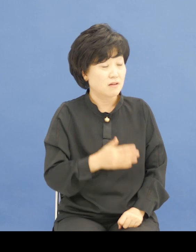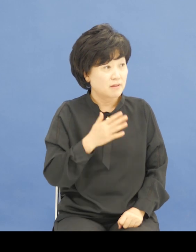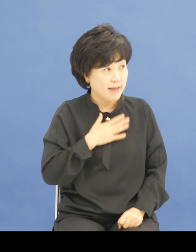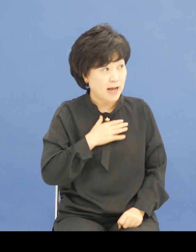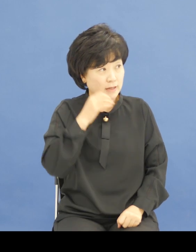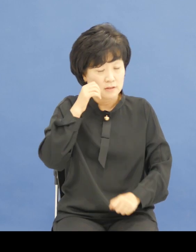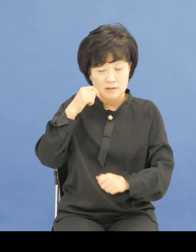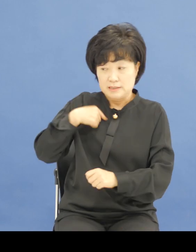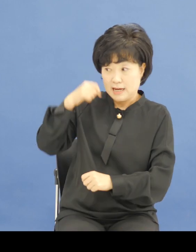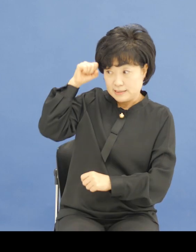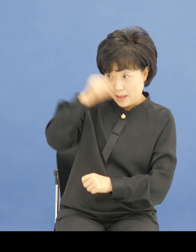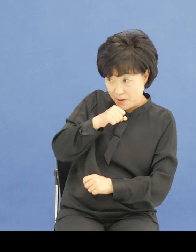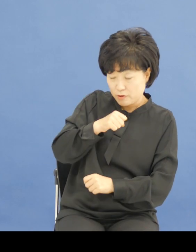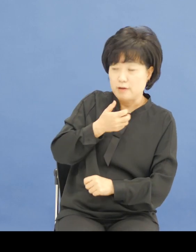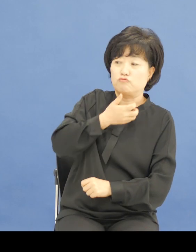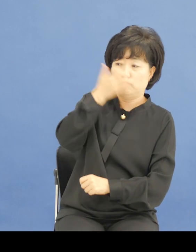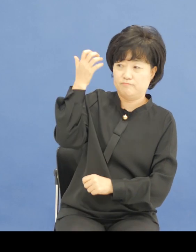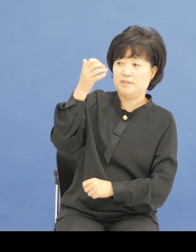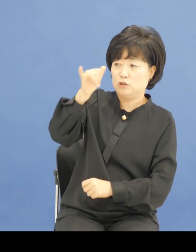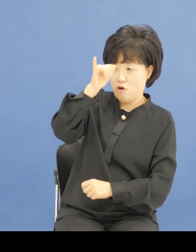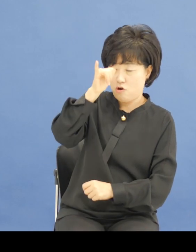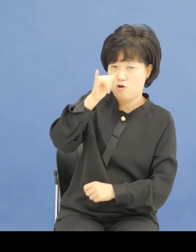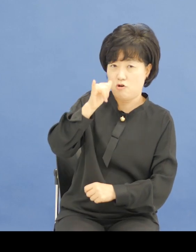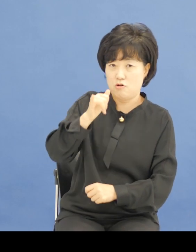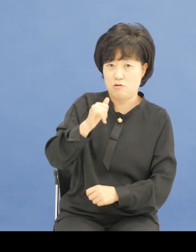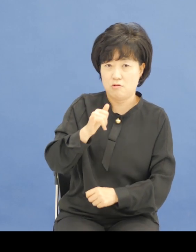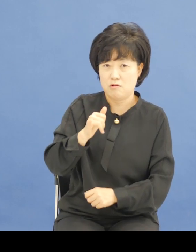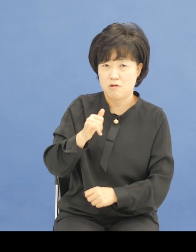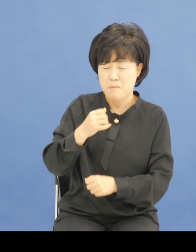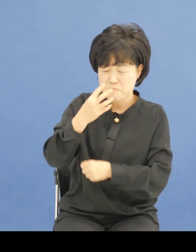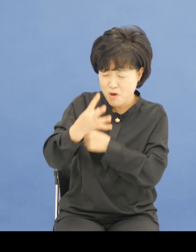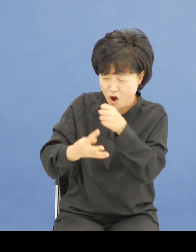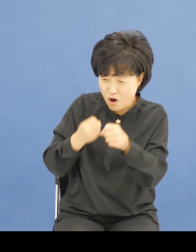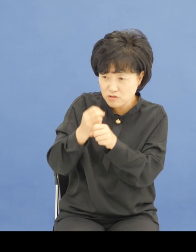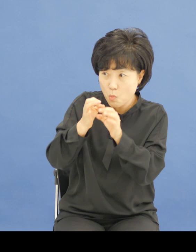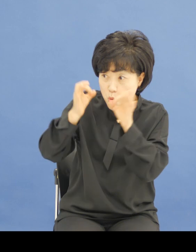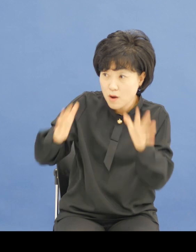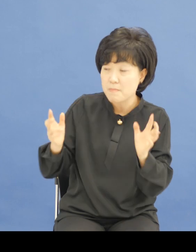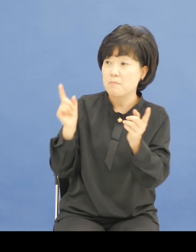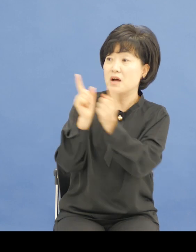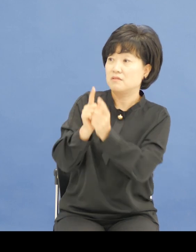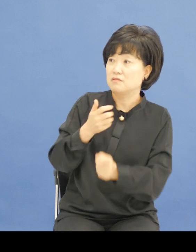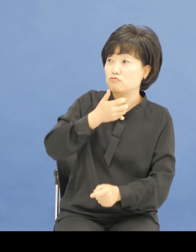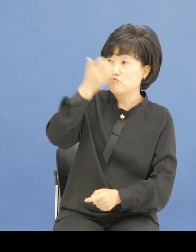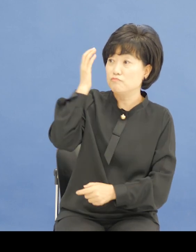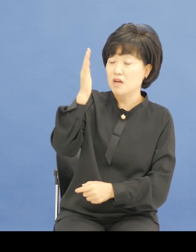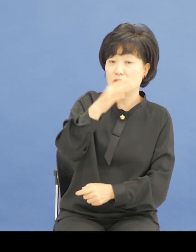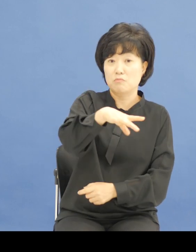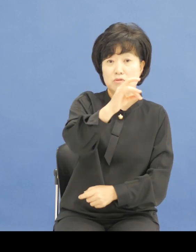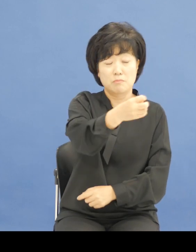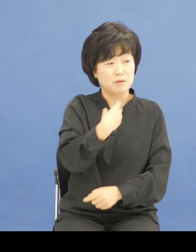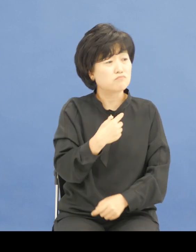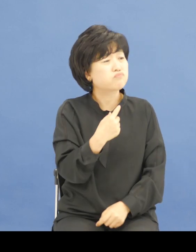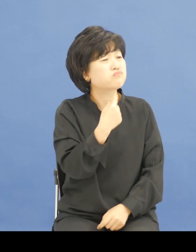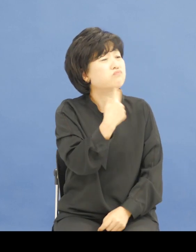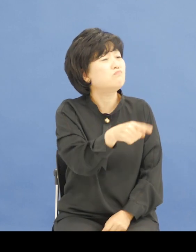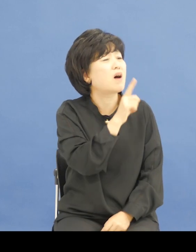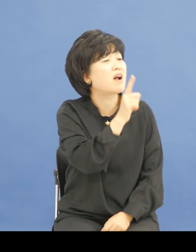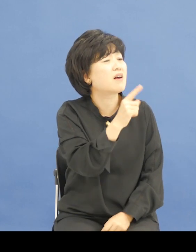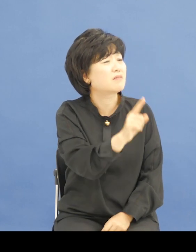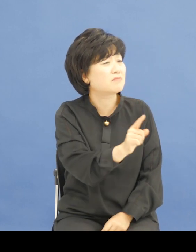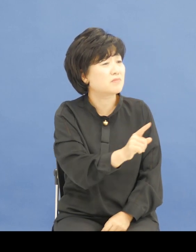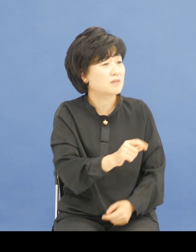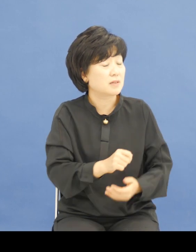꿈 이야기를 하는 거예요. 만나자마자 대뜸 몇 년 만에 만났는데 보자마자. 그래서 뭔 말이야 그랬더니